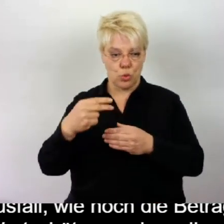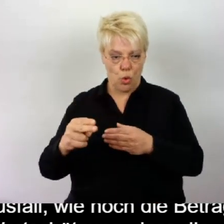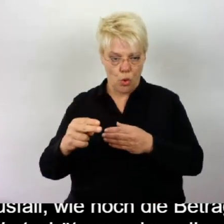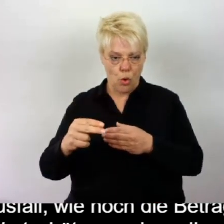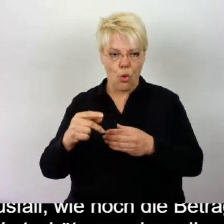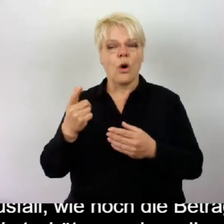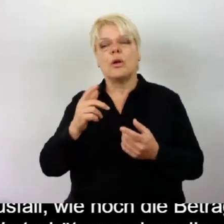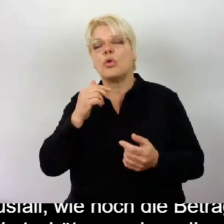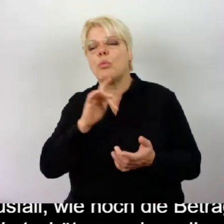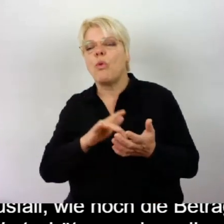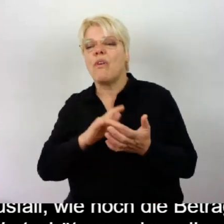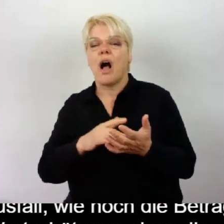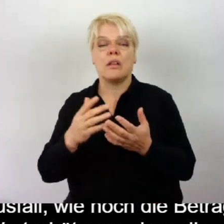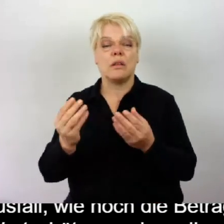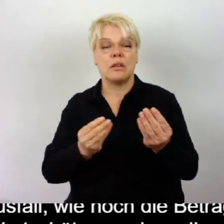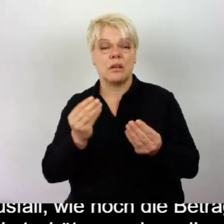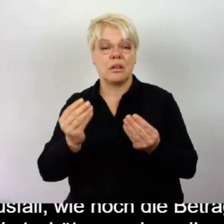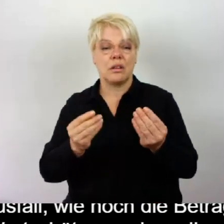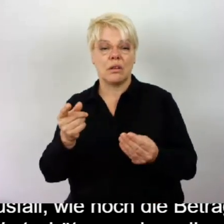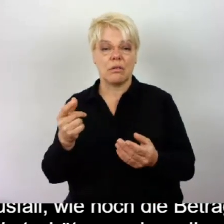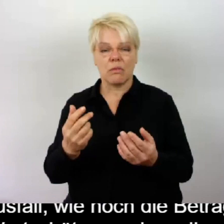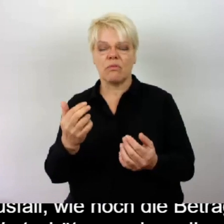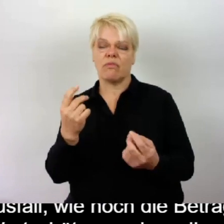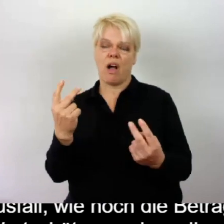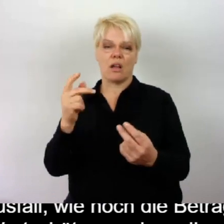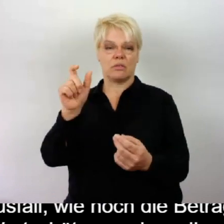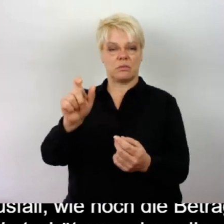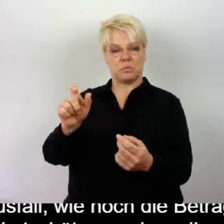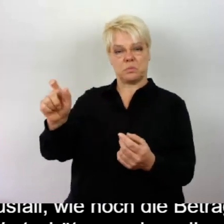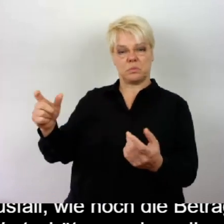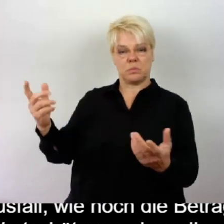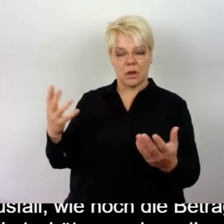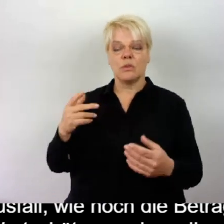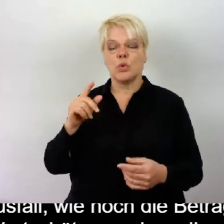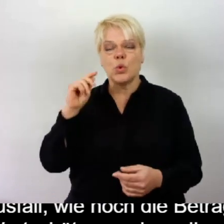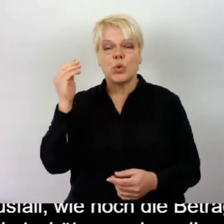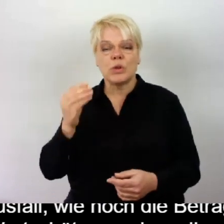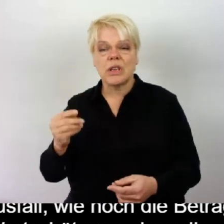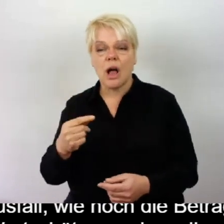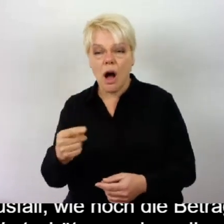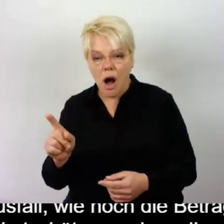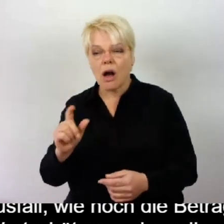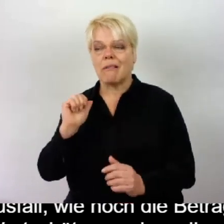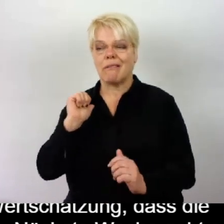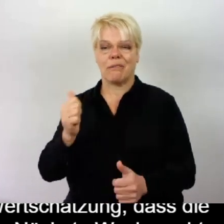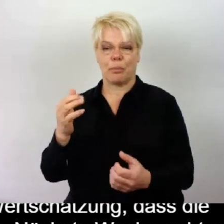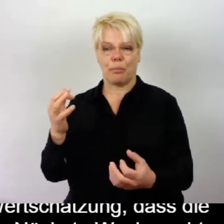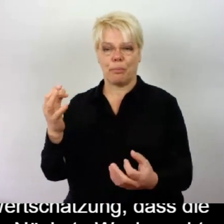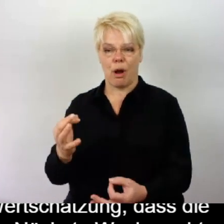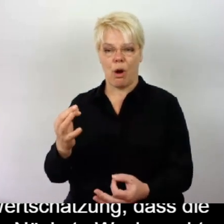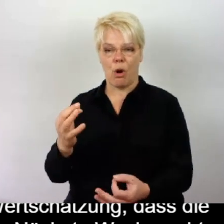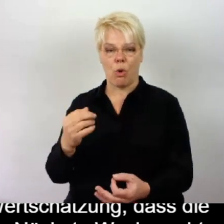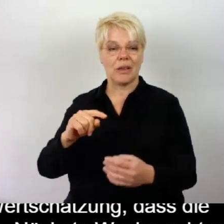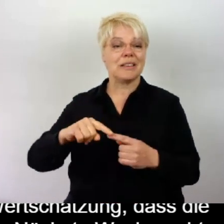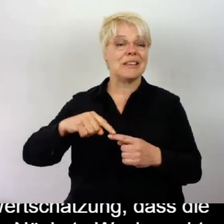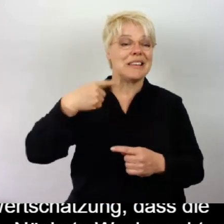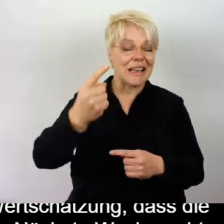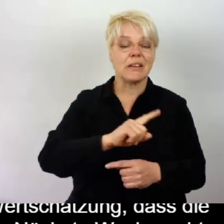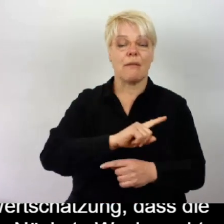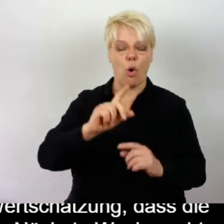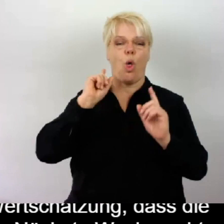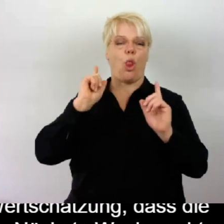Hilfsprogrammen profitiert haben, mit einbeziehen. Das ist gut, das ist wichtig. Wir haben daneben ja auch das